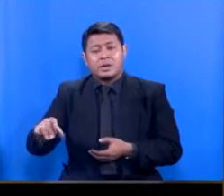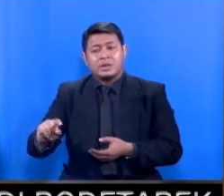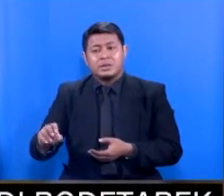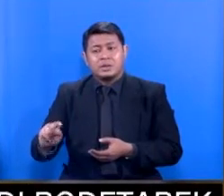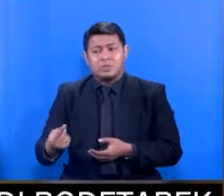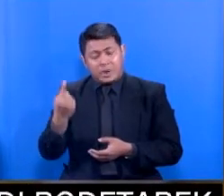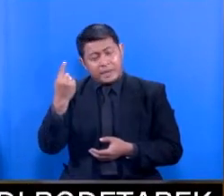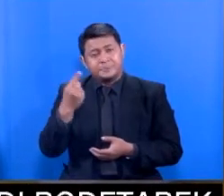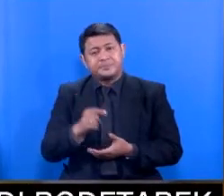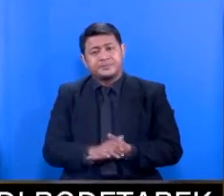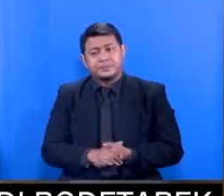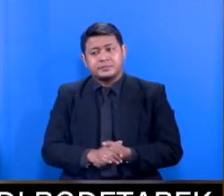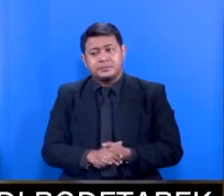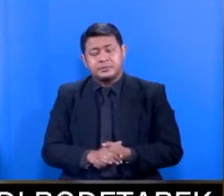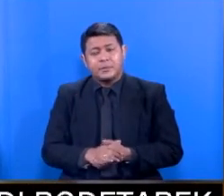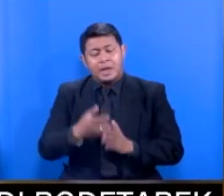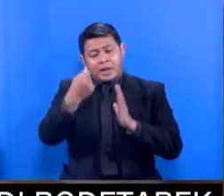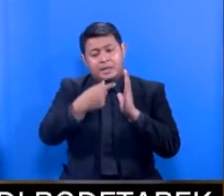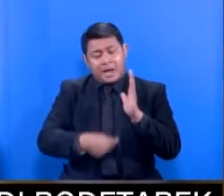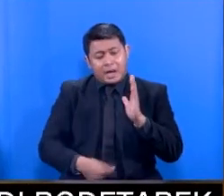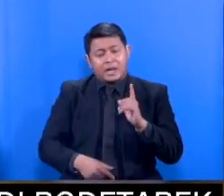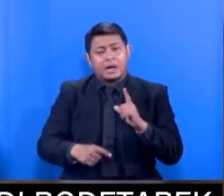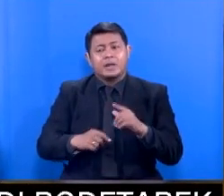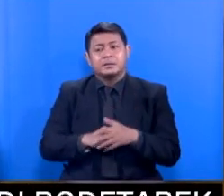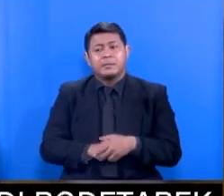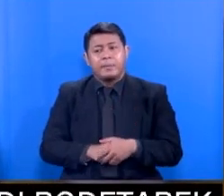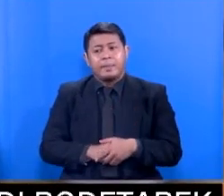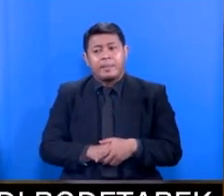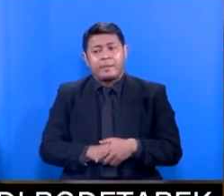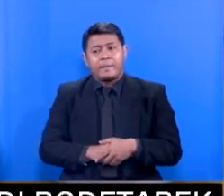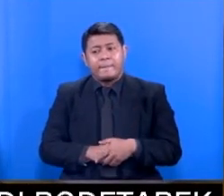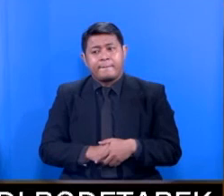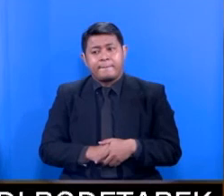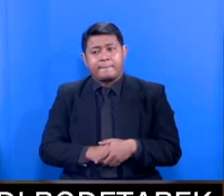ya, dianggarkan melalui APBN